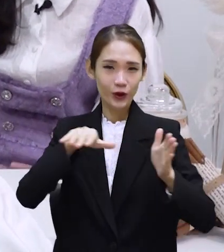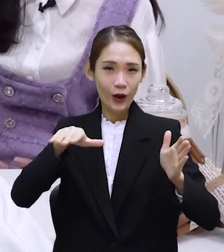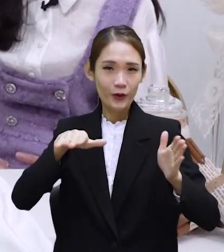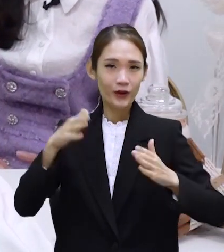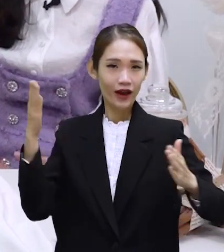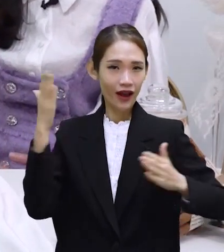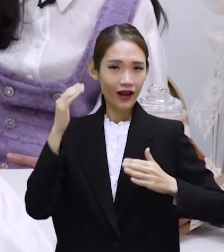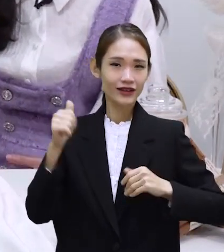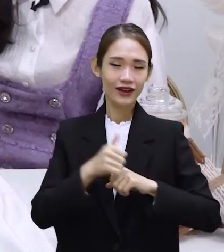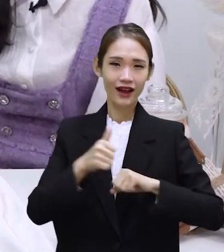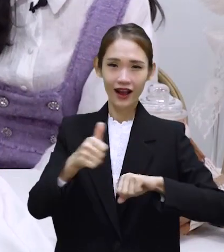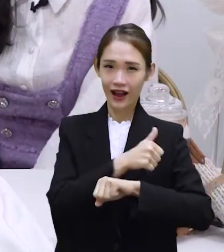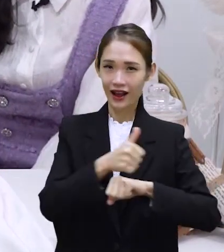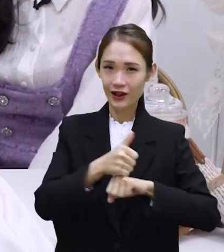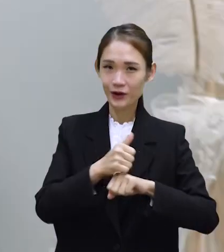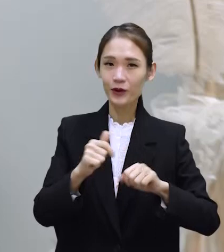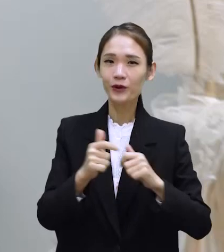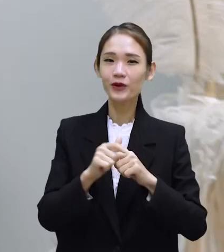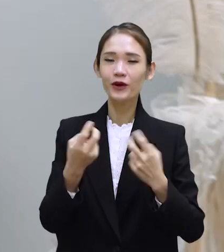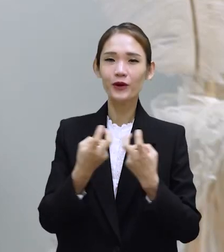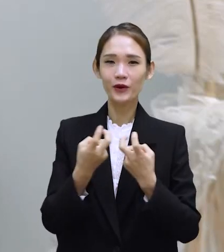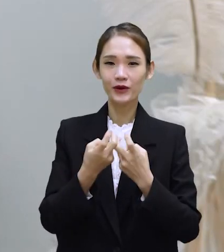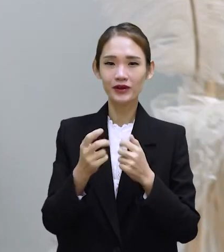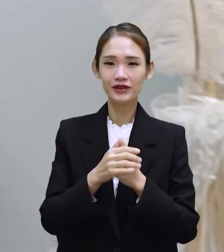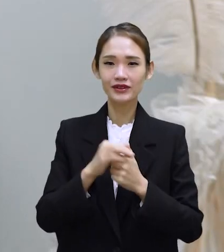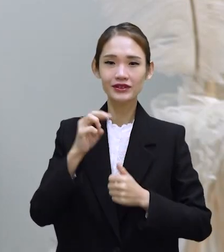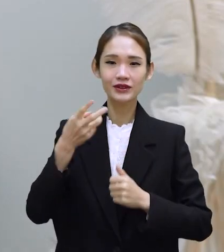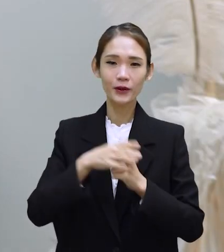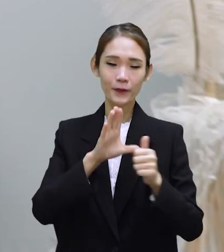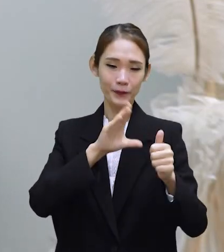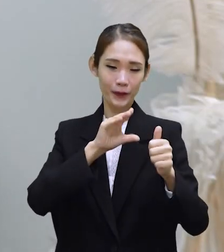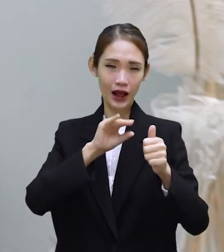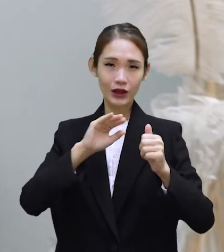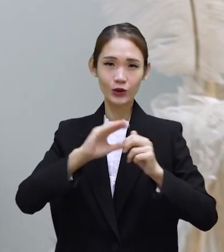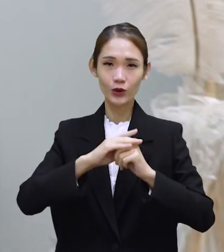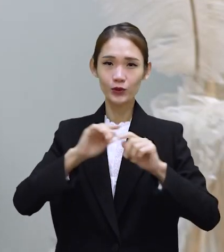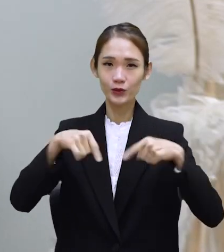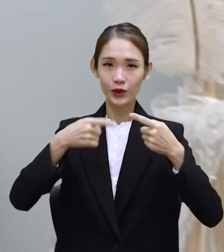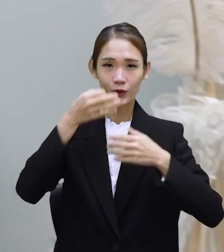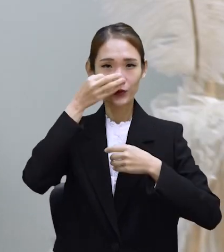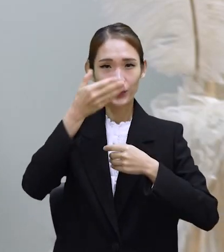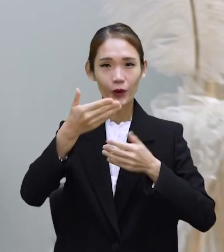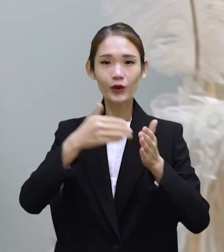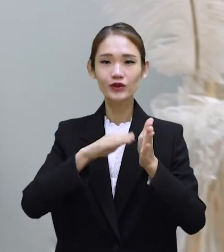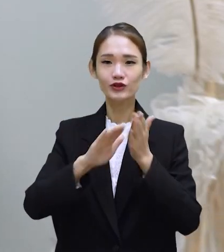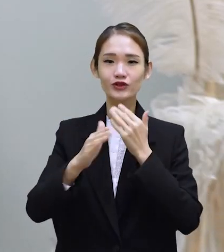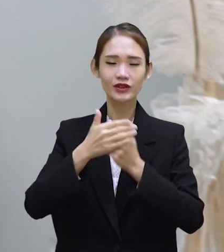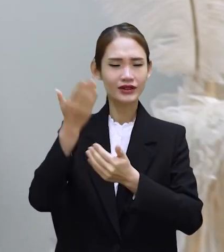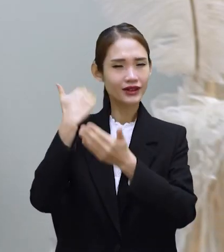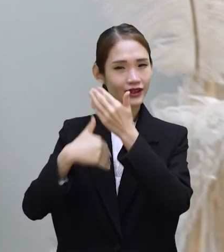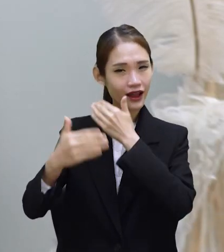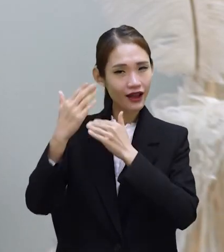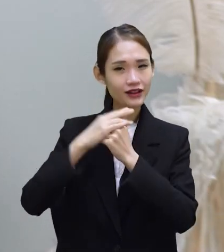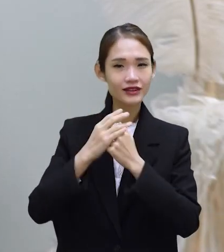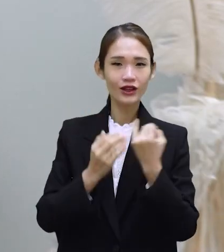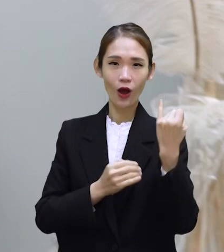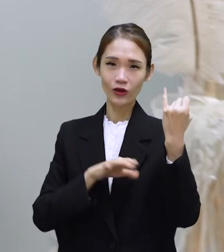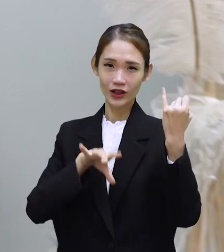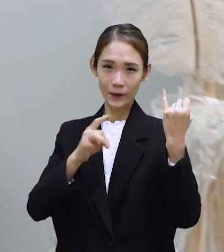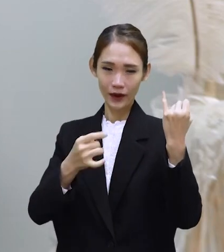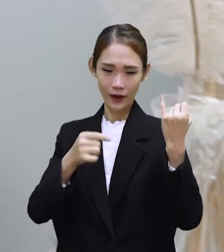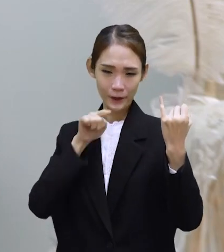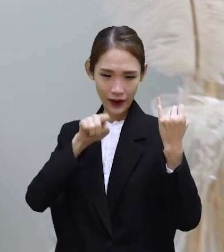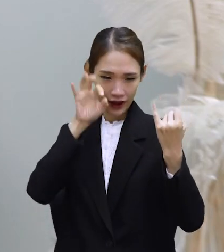같은데 아 계단이 게 어때 요즘 어 줄어 체장 방수 마음으로 사람들이 에서 내는 언니를 본 자라